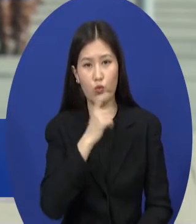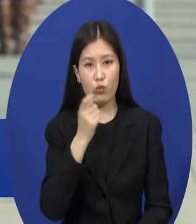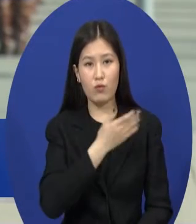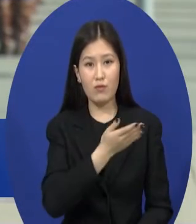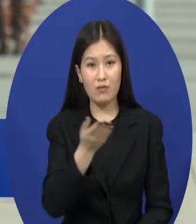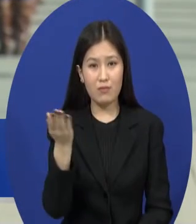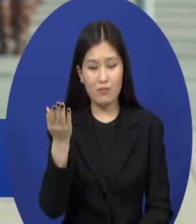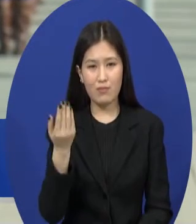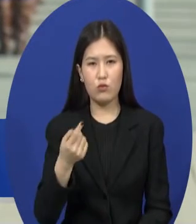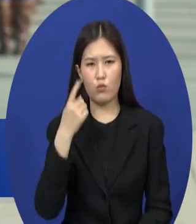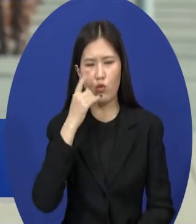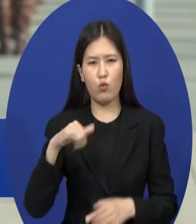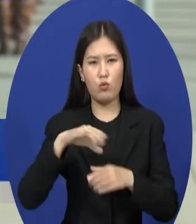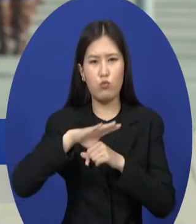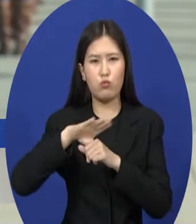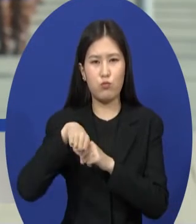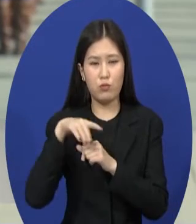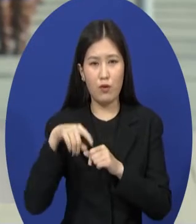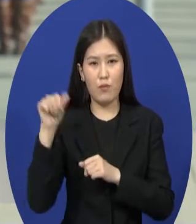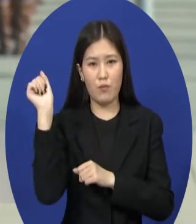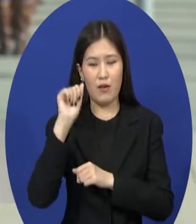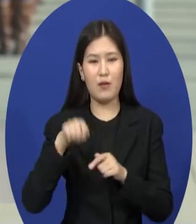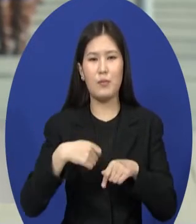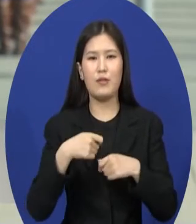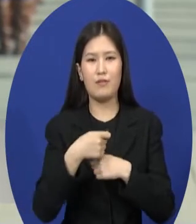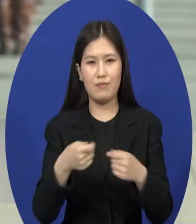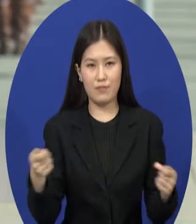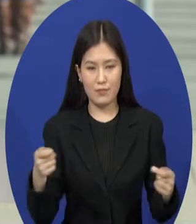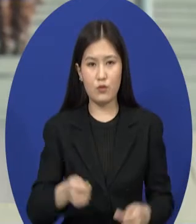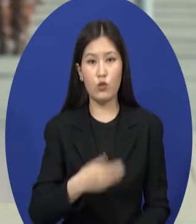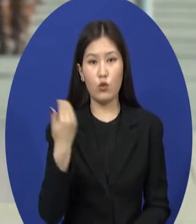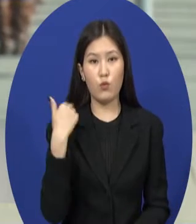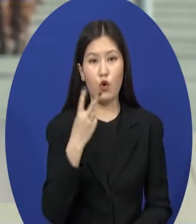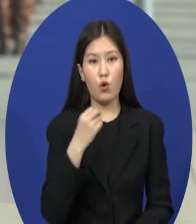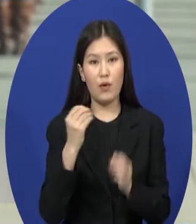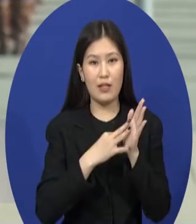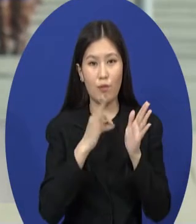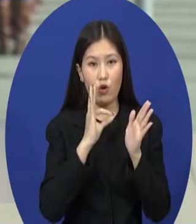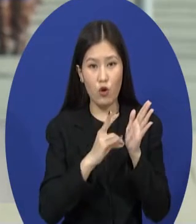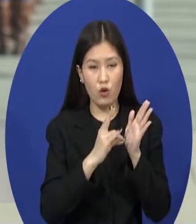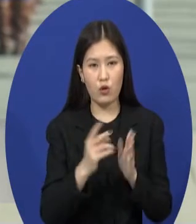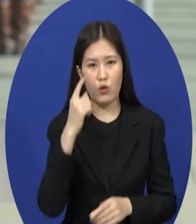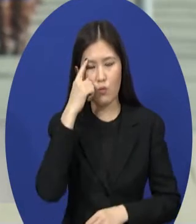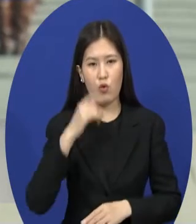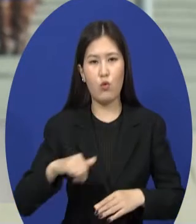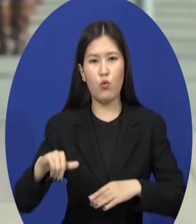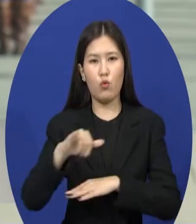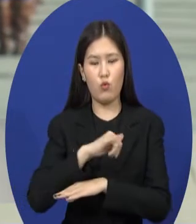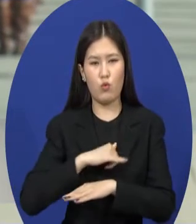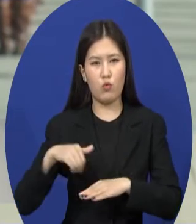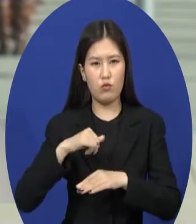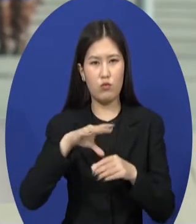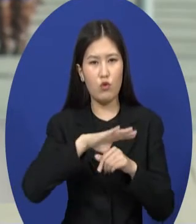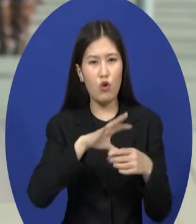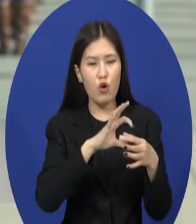улсын төрийн далбааны өдрийн баярын мэндийг өргөн дэвшүүлье. 2008 онд Монгол улс төрийн далбааны өдөртэй болох хуулийн төсөл